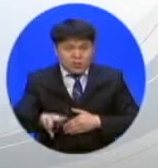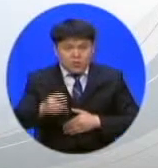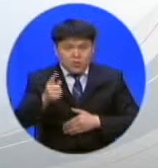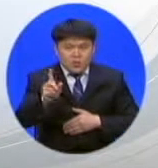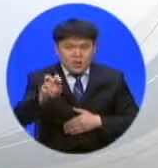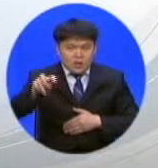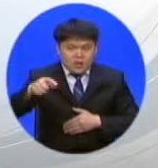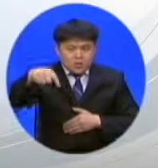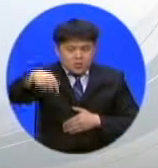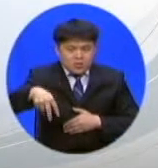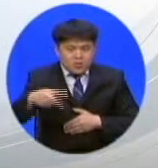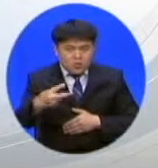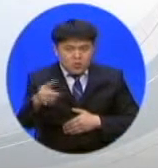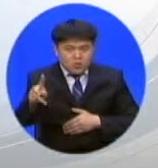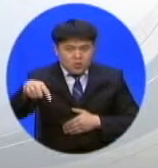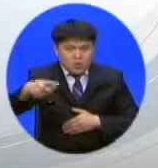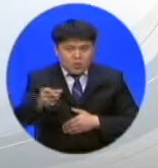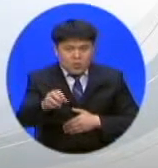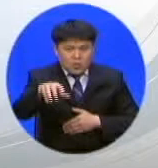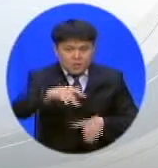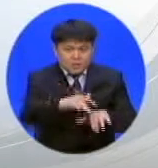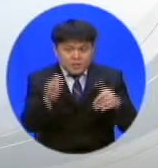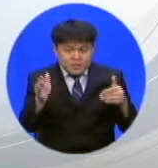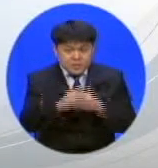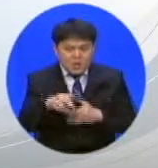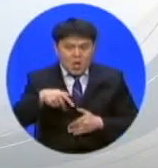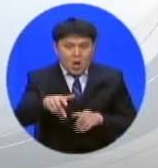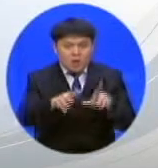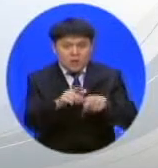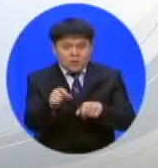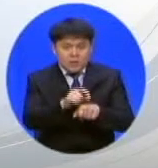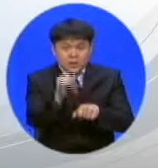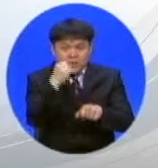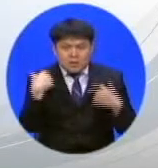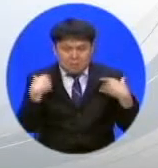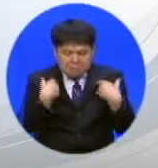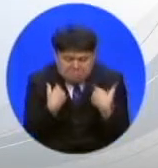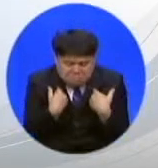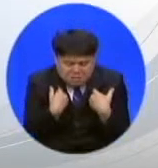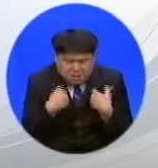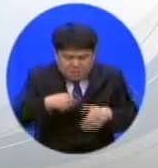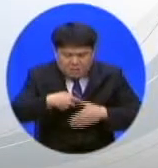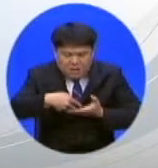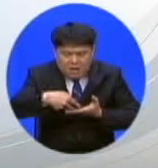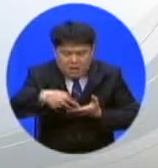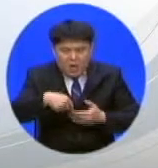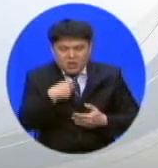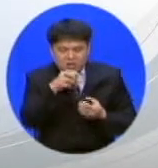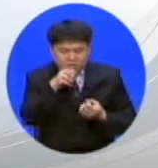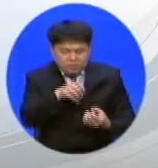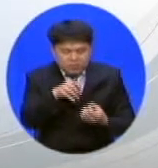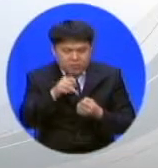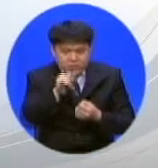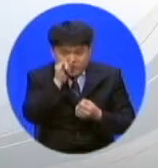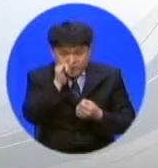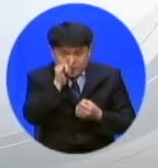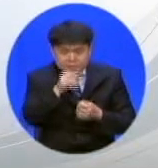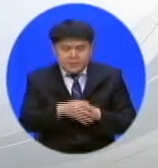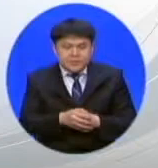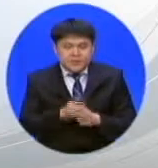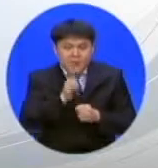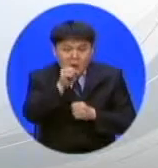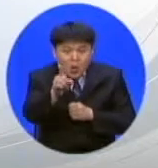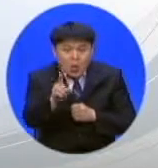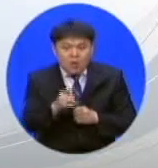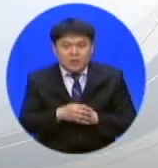광산구 도덕동에서 실종됐습니다. 특이사항으로는 걸을 때 어깨를 숙이고 발을 끌며 혼잣말을 합니다. 실종 장애인